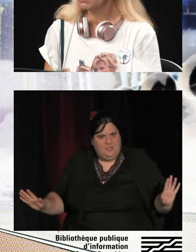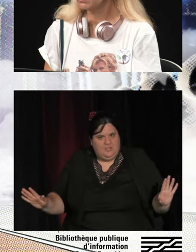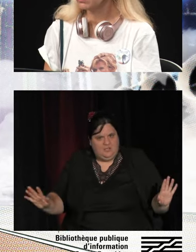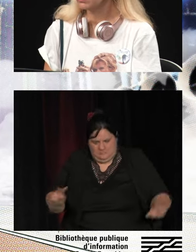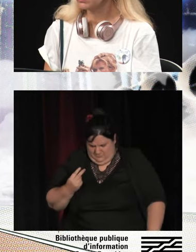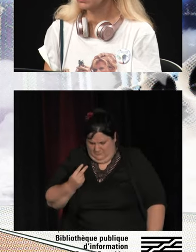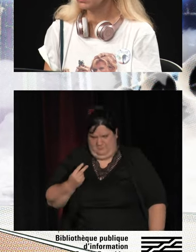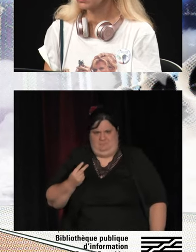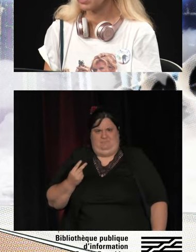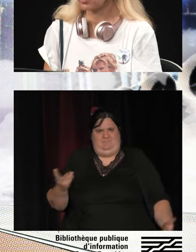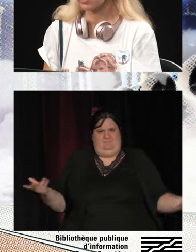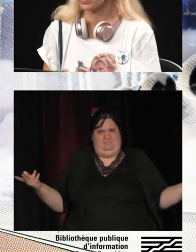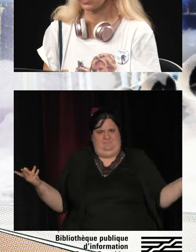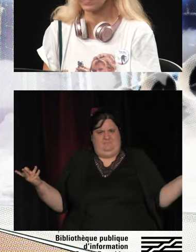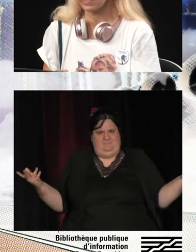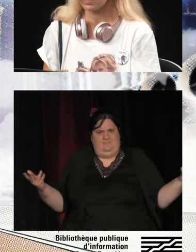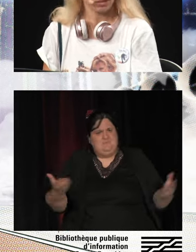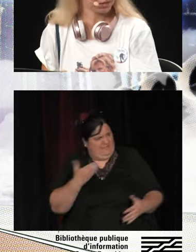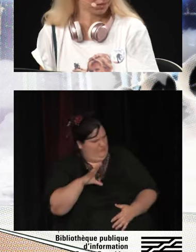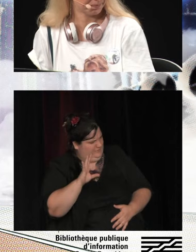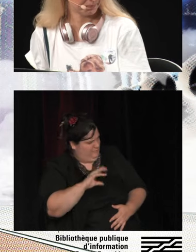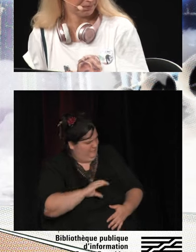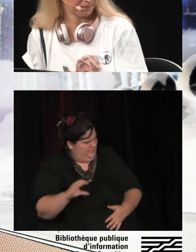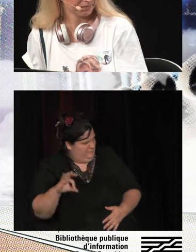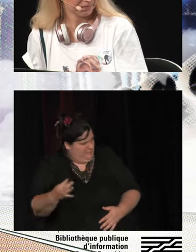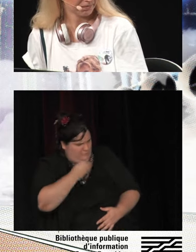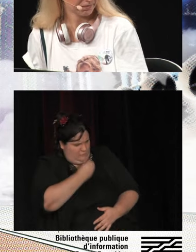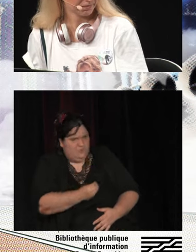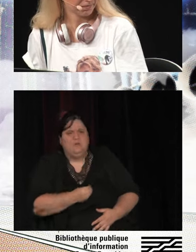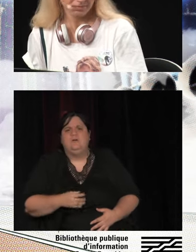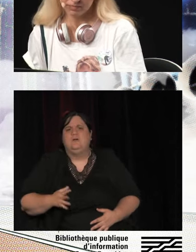Quoi ? Mais je suis en 157C.